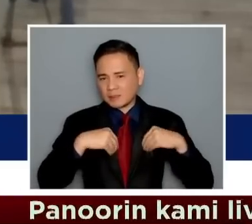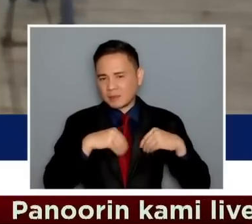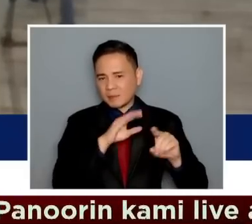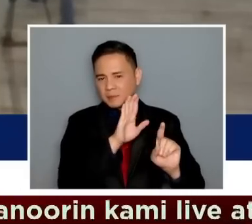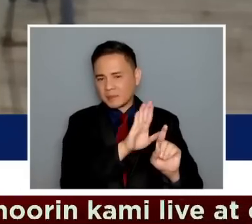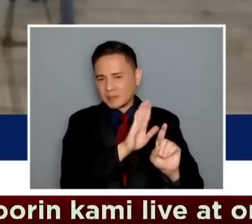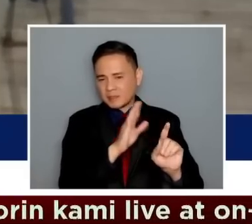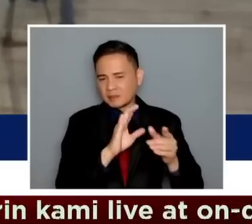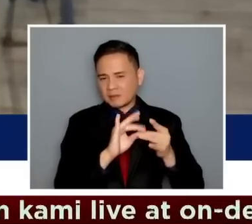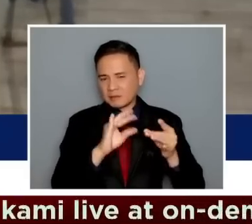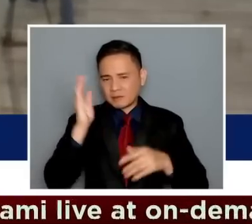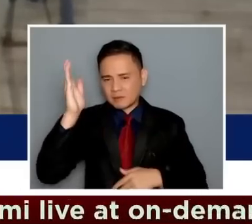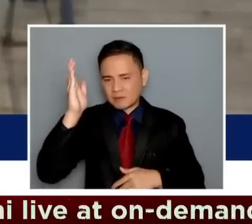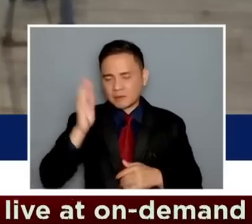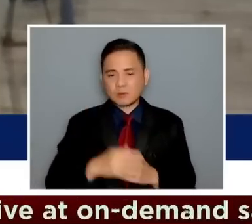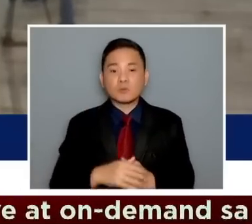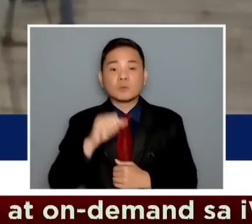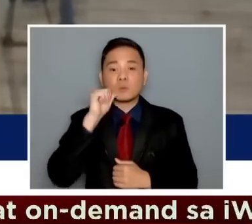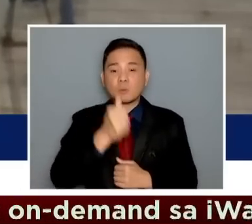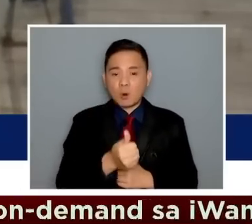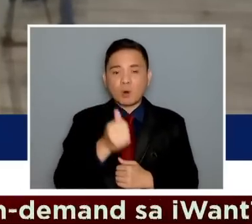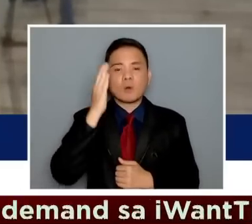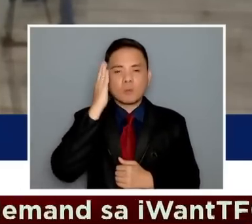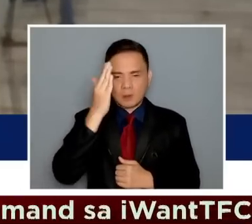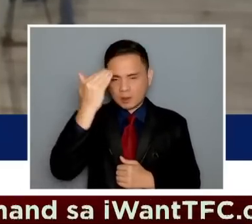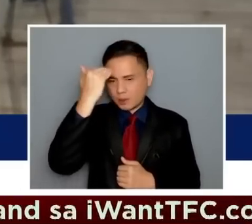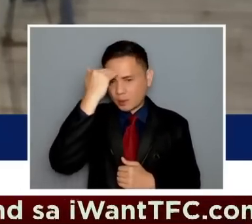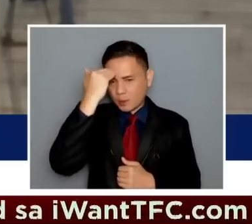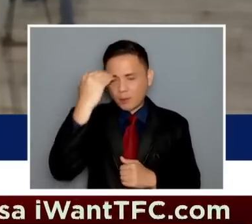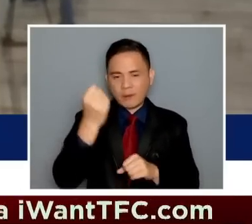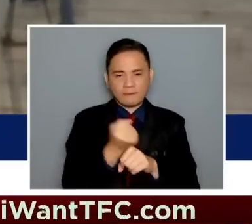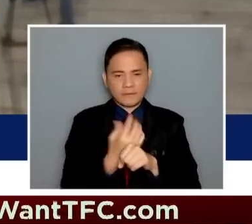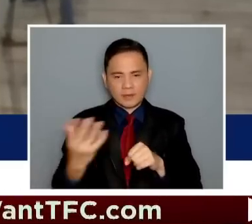natin malalaman. Bukas talaga magkakaalaman ang lahat. Kasi nga,